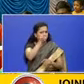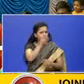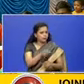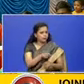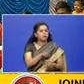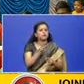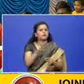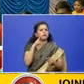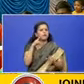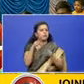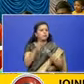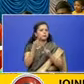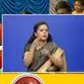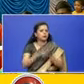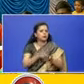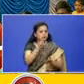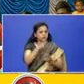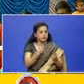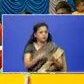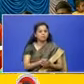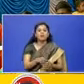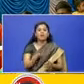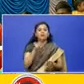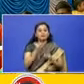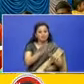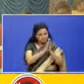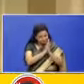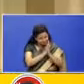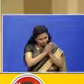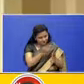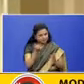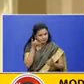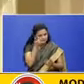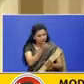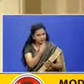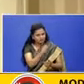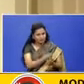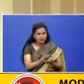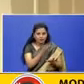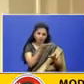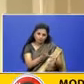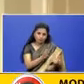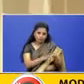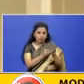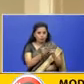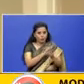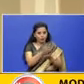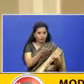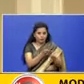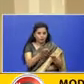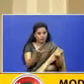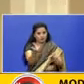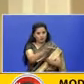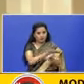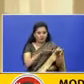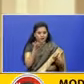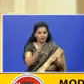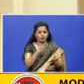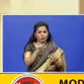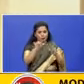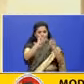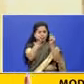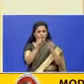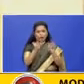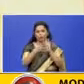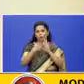श्रीमान बिपिन भाई पटेल। बिपिन भाई नमस्ते। देखिए, अब तो मोढेरा पूरे देश के लिए एक मॉडल के रूप में चर्चा